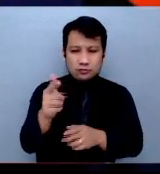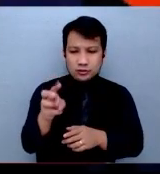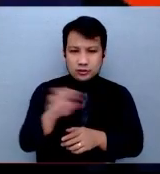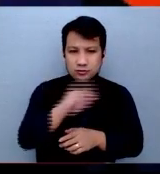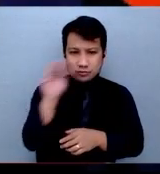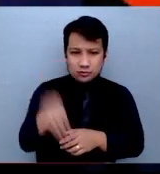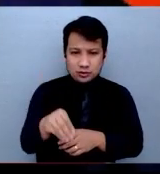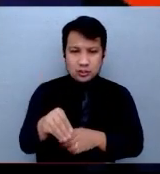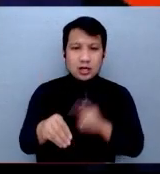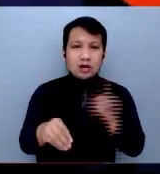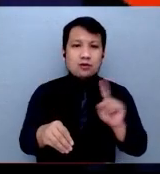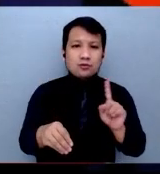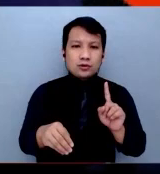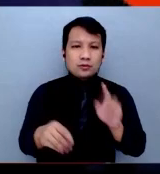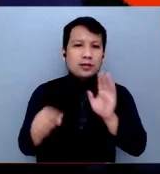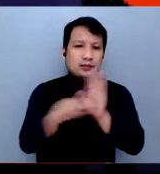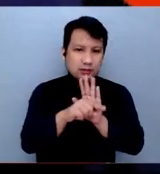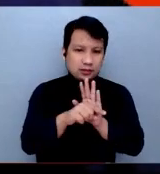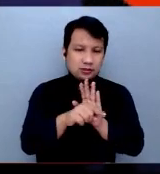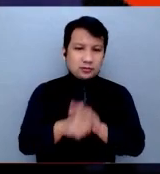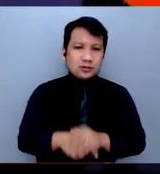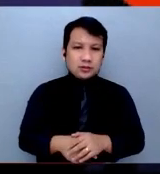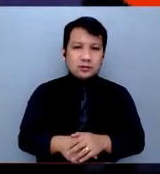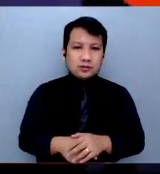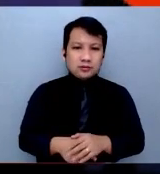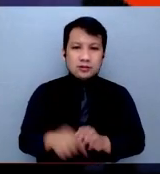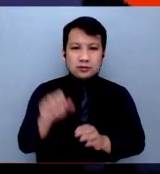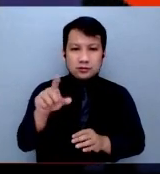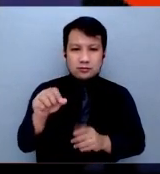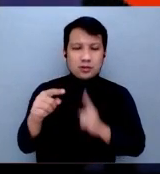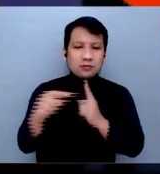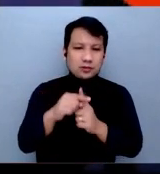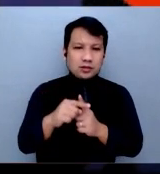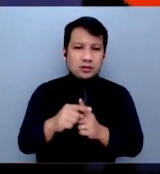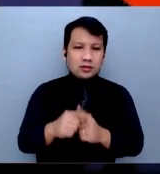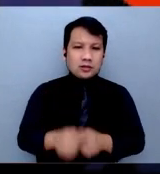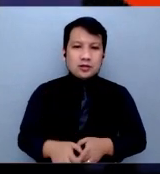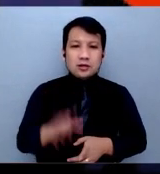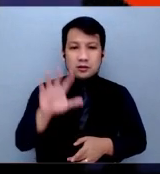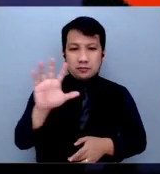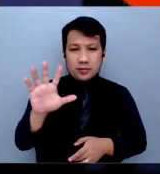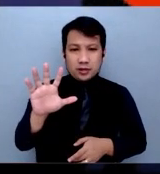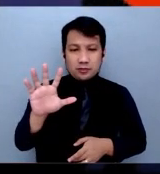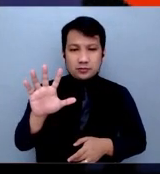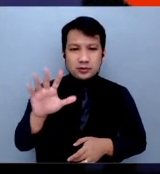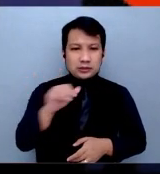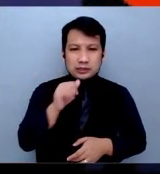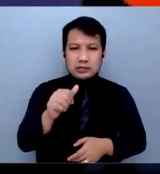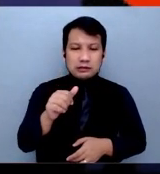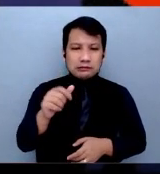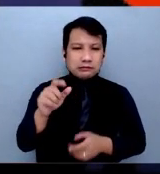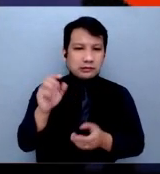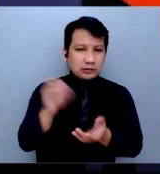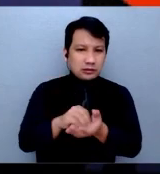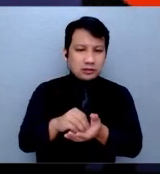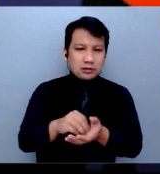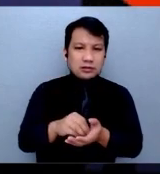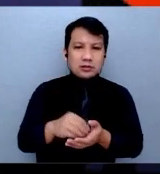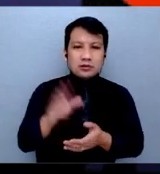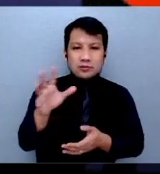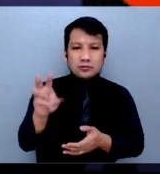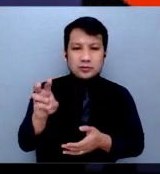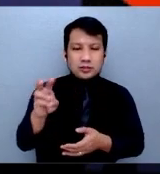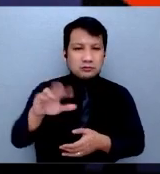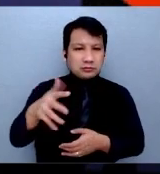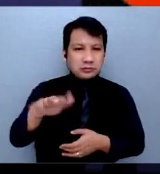mga mention na yan negative, 11% ang positive, 5% naman ang not rated, habang